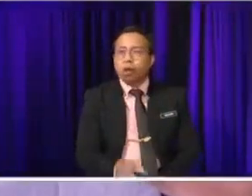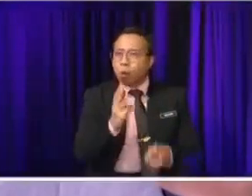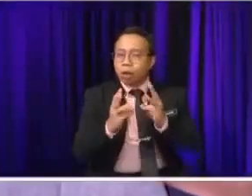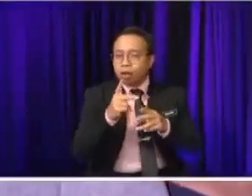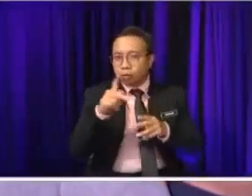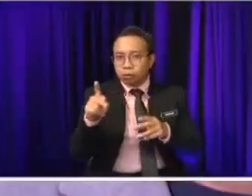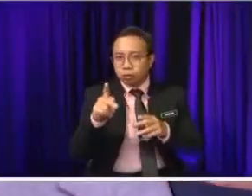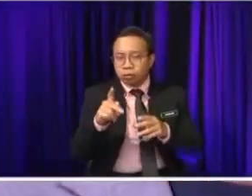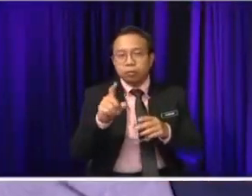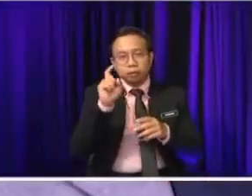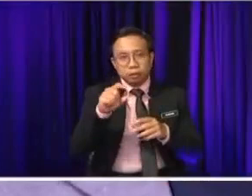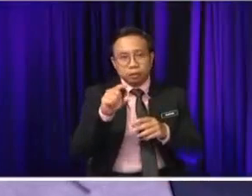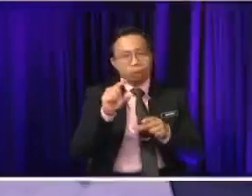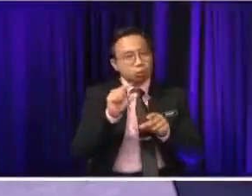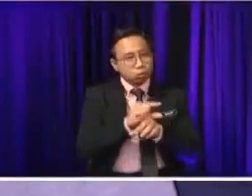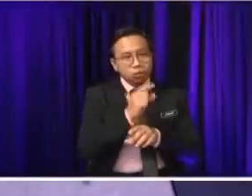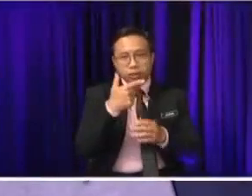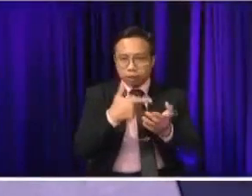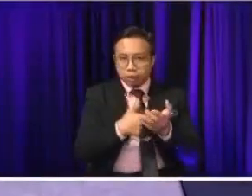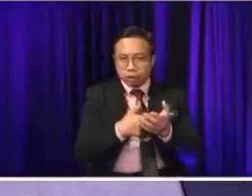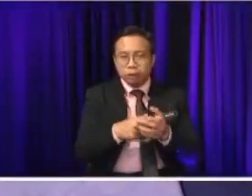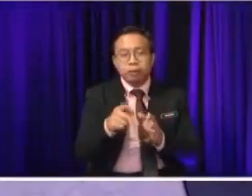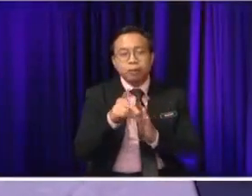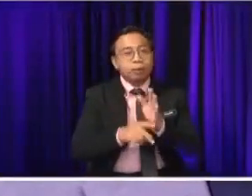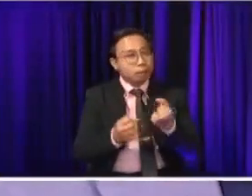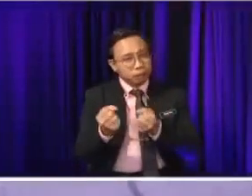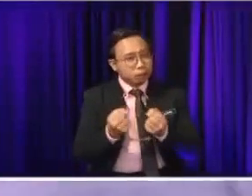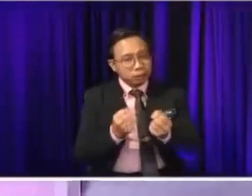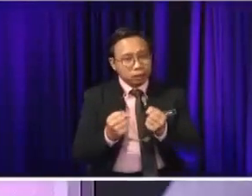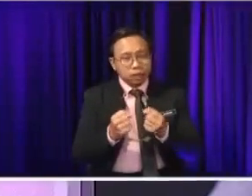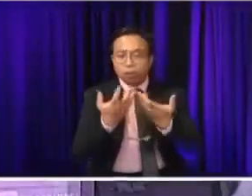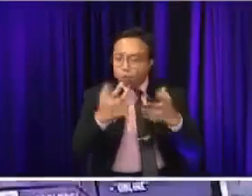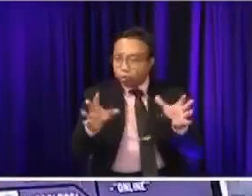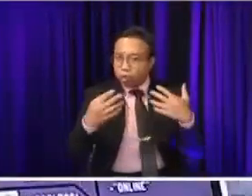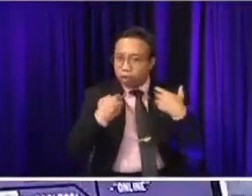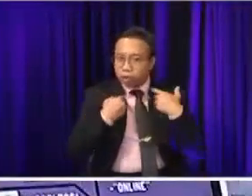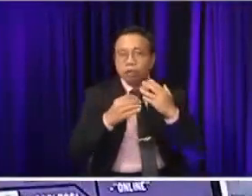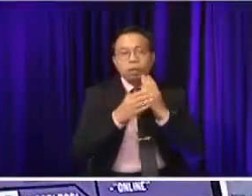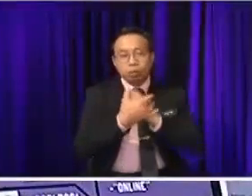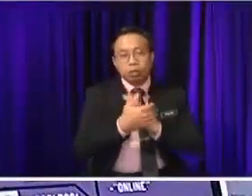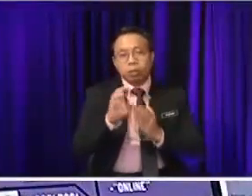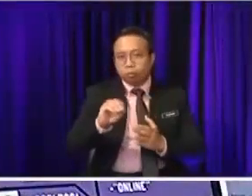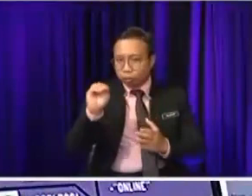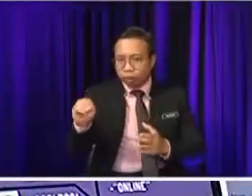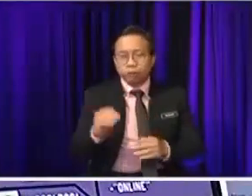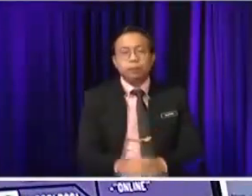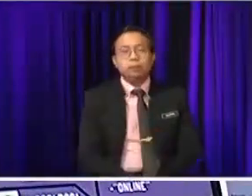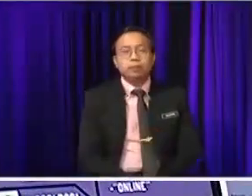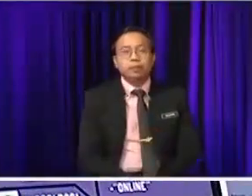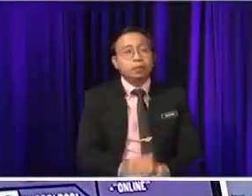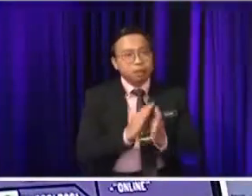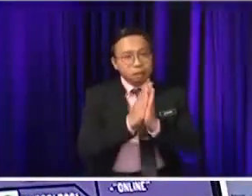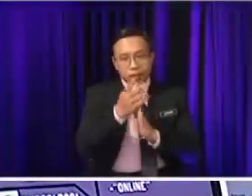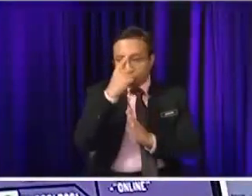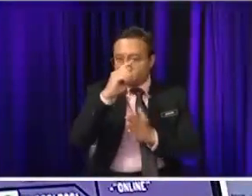ini boleh digunakan itu telah pun diwujudkan oleh murid Oke jadi untuk